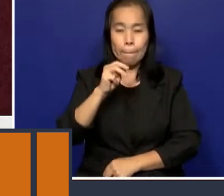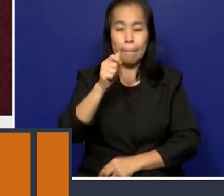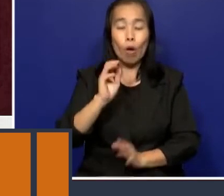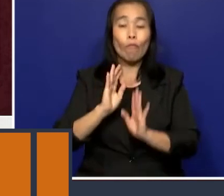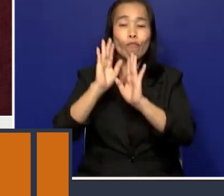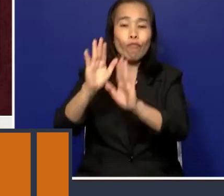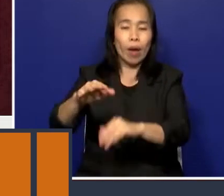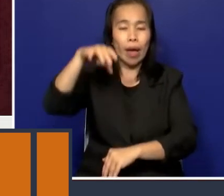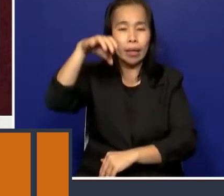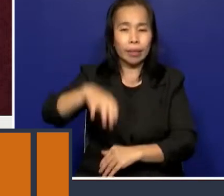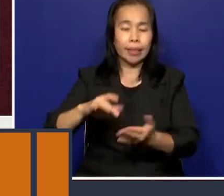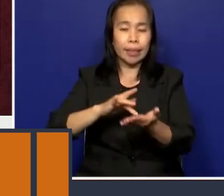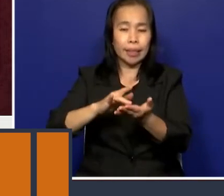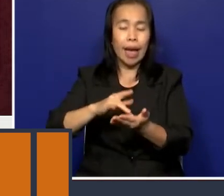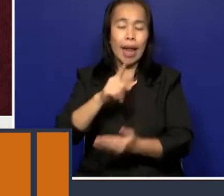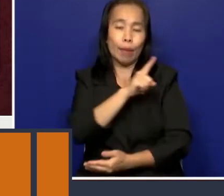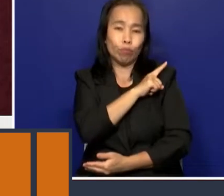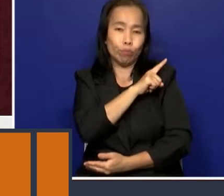นผู้รัผิชอบ